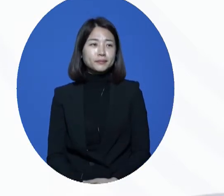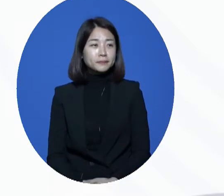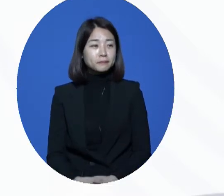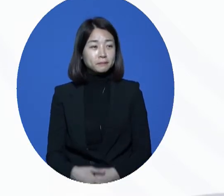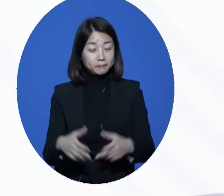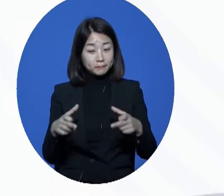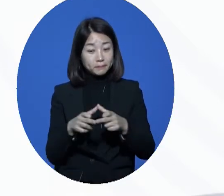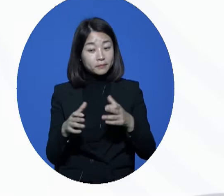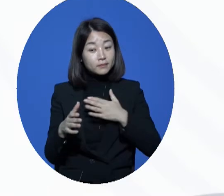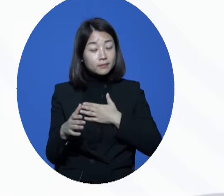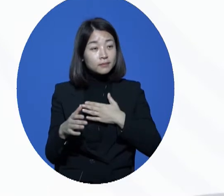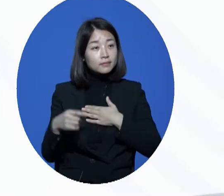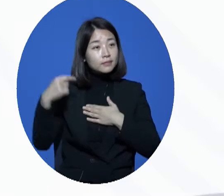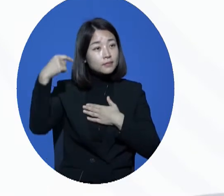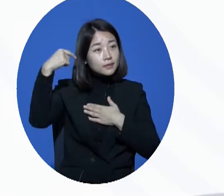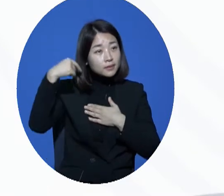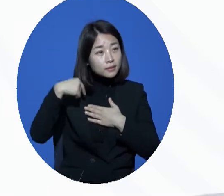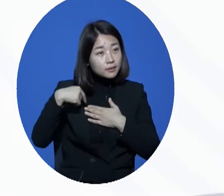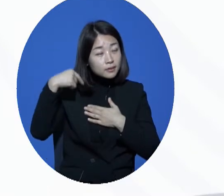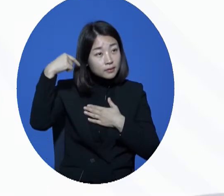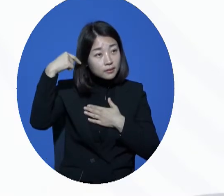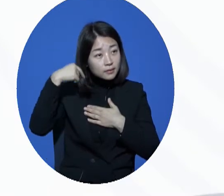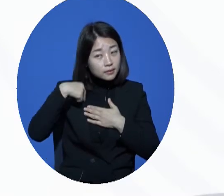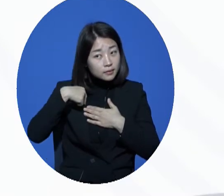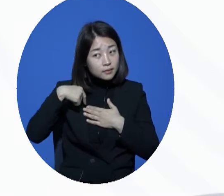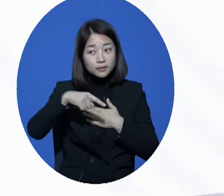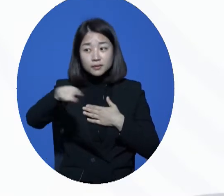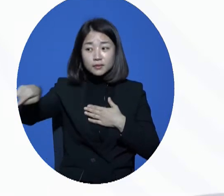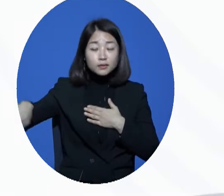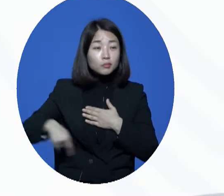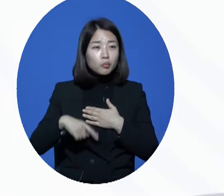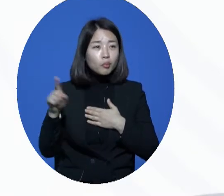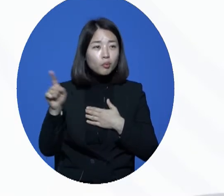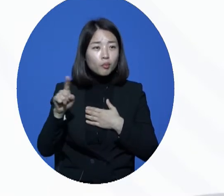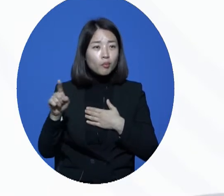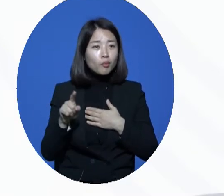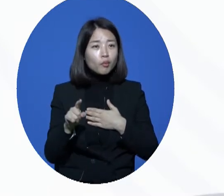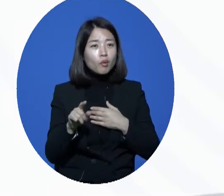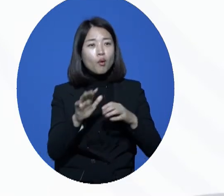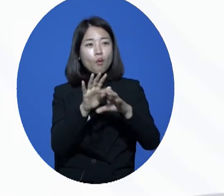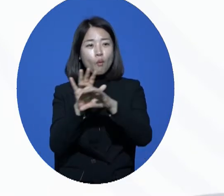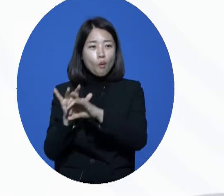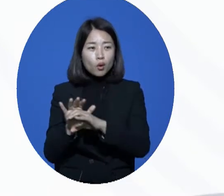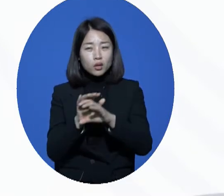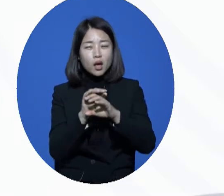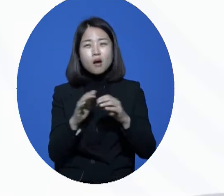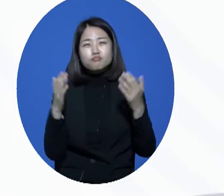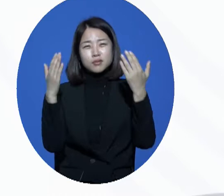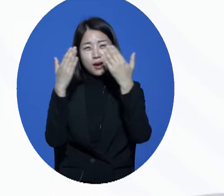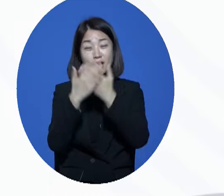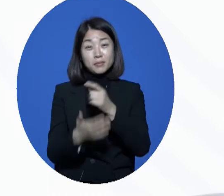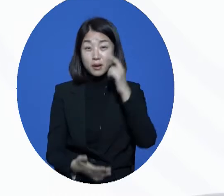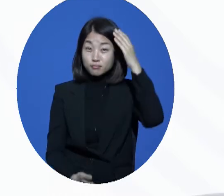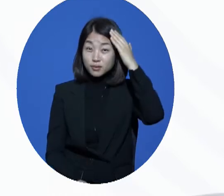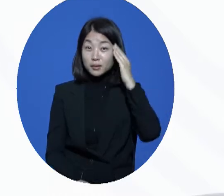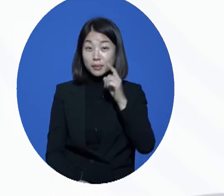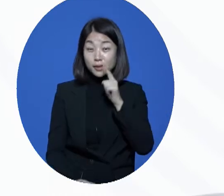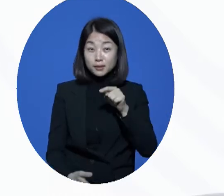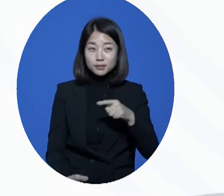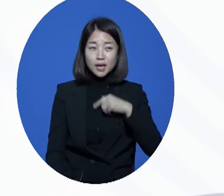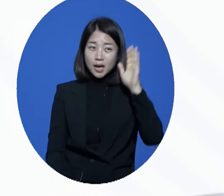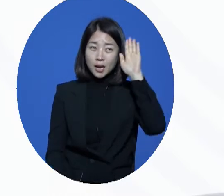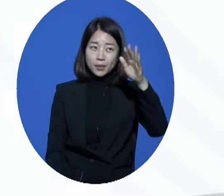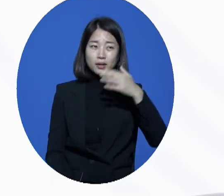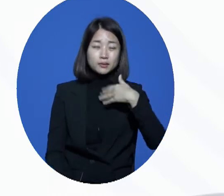장애인이 몸소 느끼는 많은 장애활동가들의 그 이야기들은 코로나 블랙이라는 이야기를 저는 우리는 결국